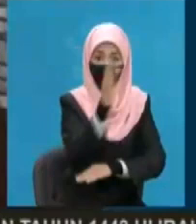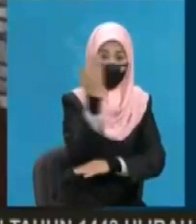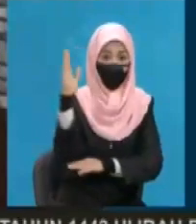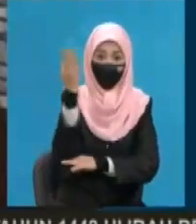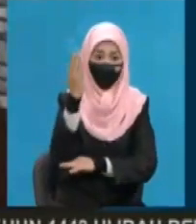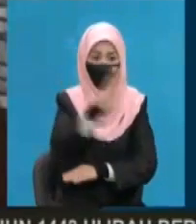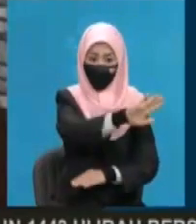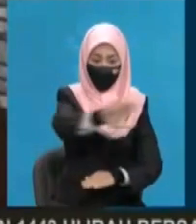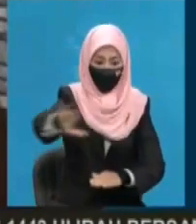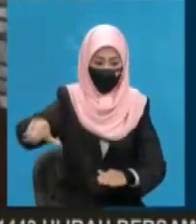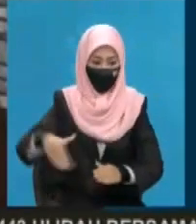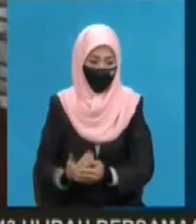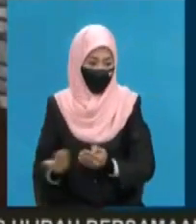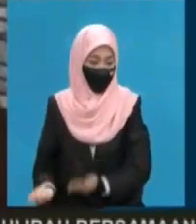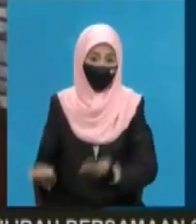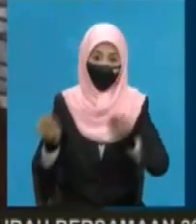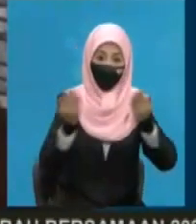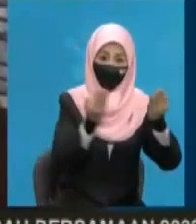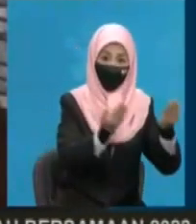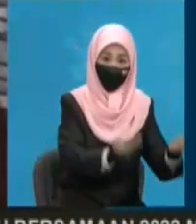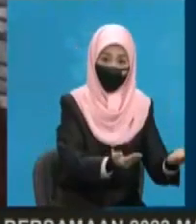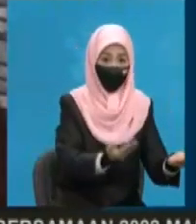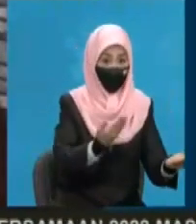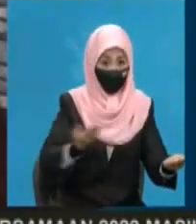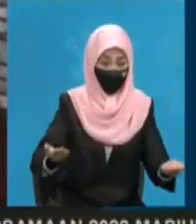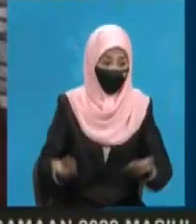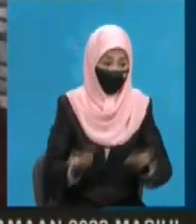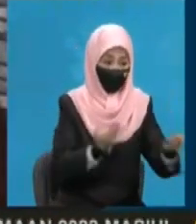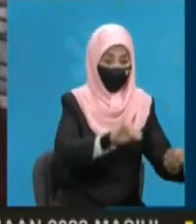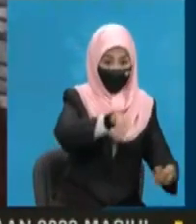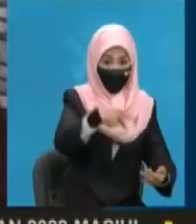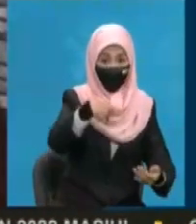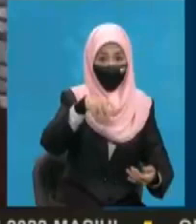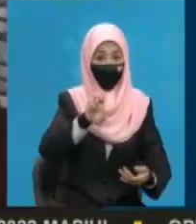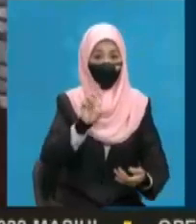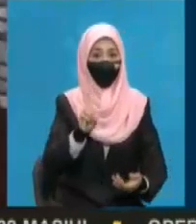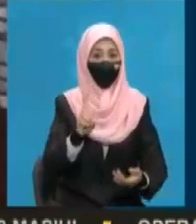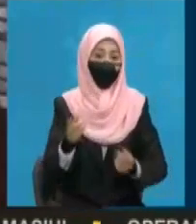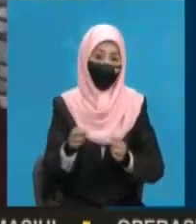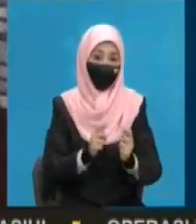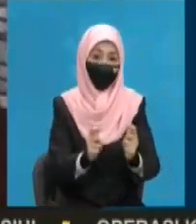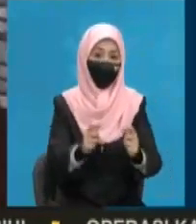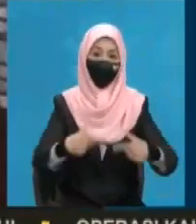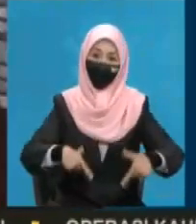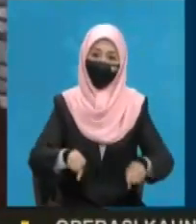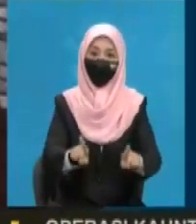ke semua orang tegangan diserahkan ke jabatan khas standarisasi rojek ide bagi tindakan lanjut